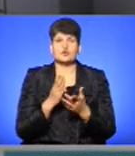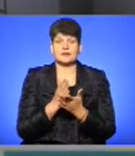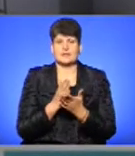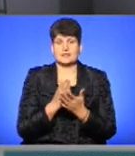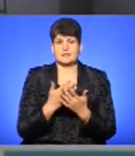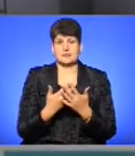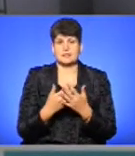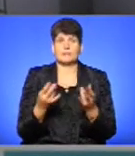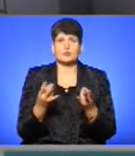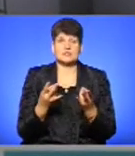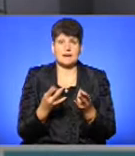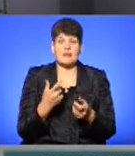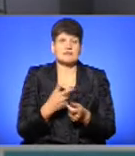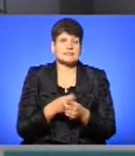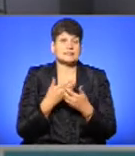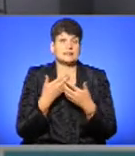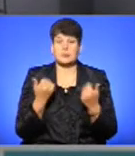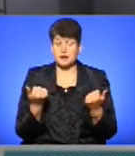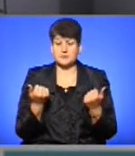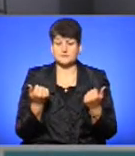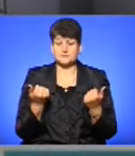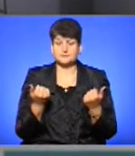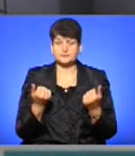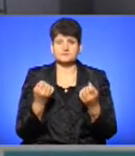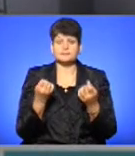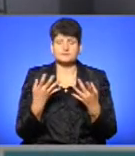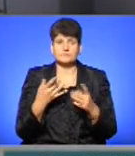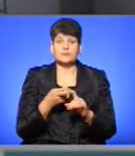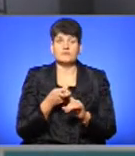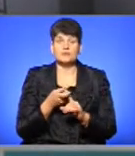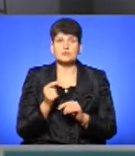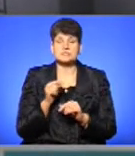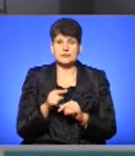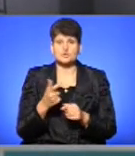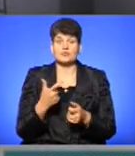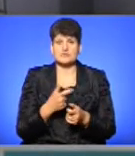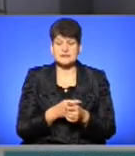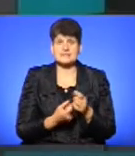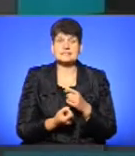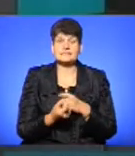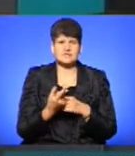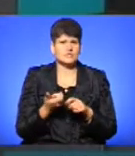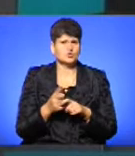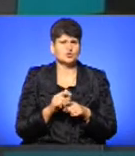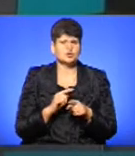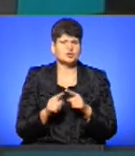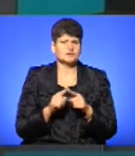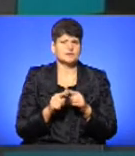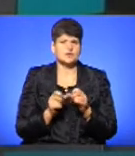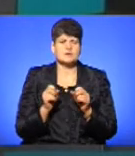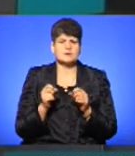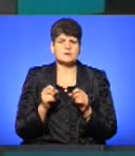наприклад, потреба, а вакцини немає. Просто в зв'язку з тим, що вакцина з'явилася, дуже швидко з'явився ажіотаж. Тобто